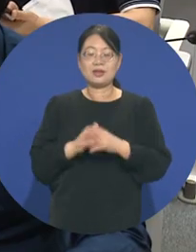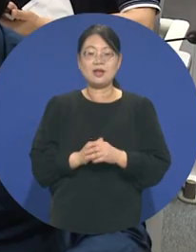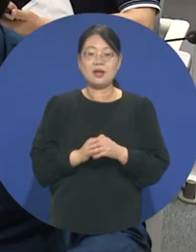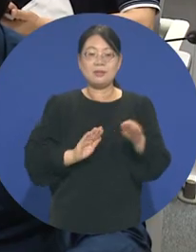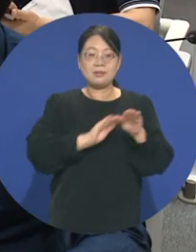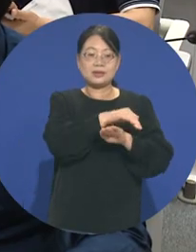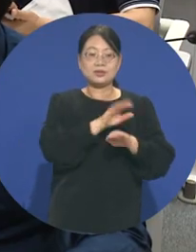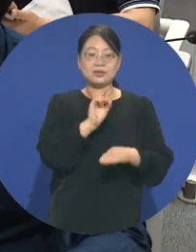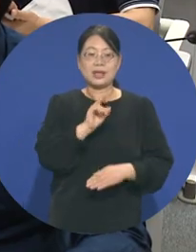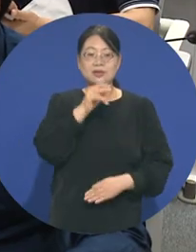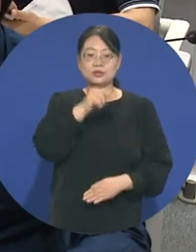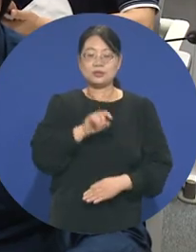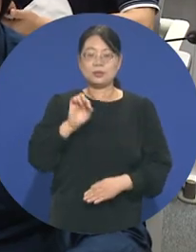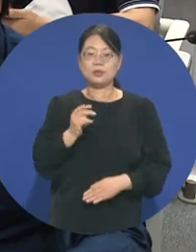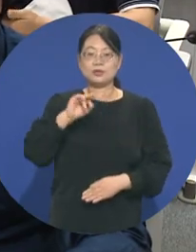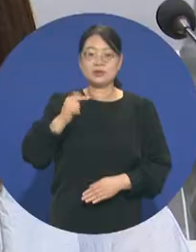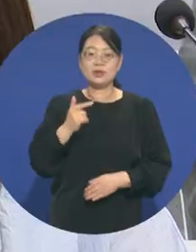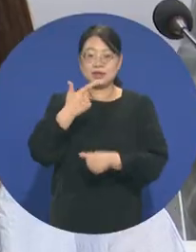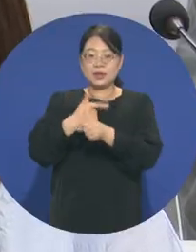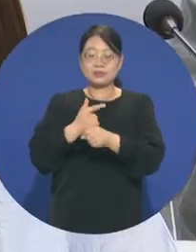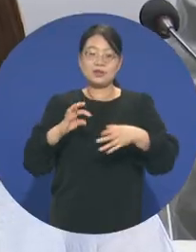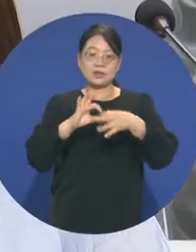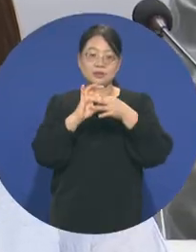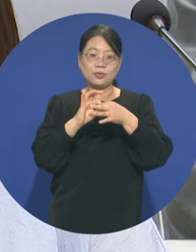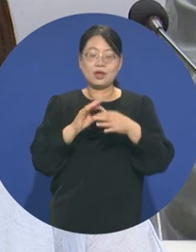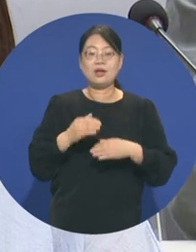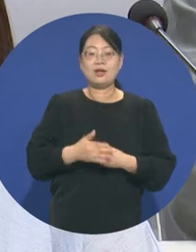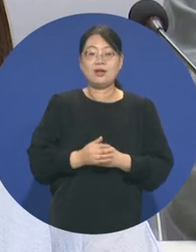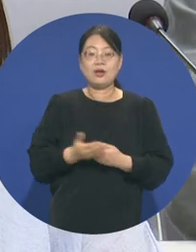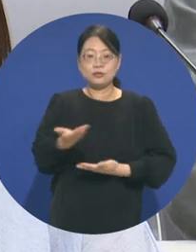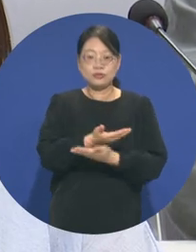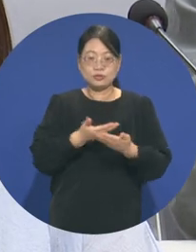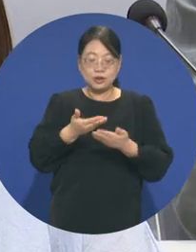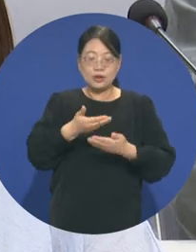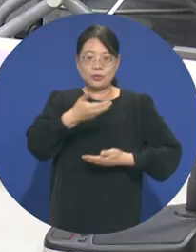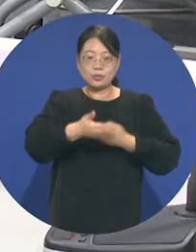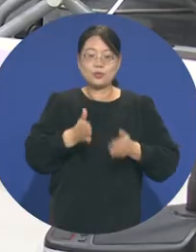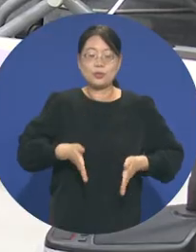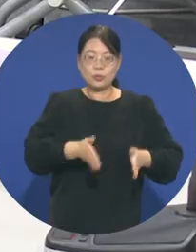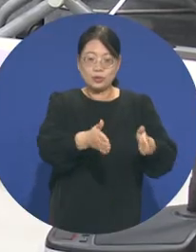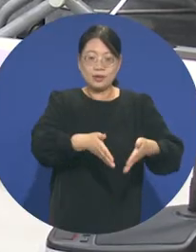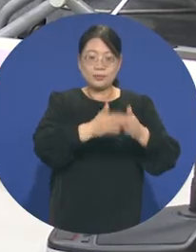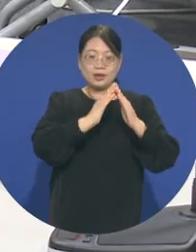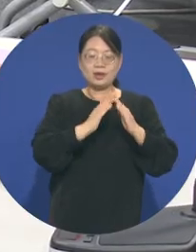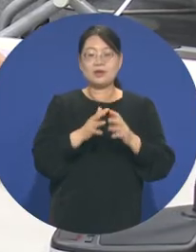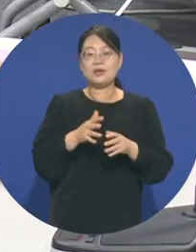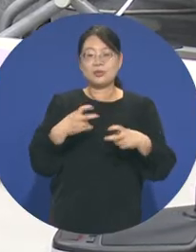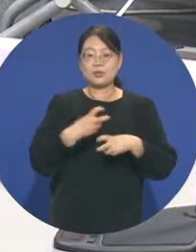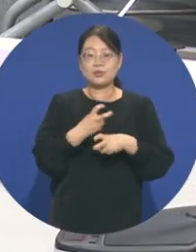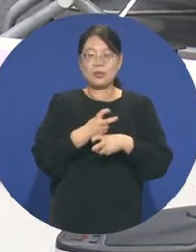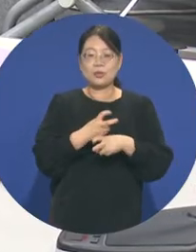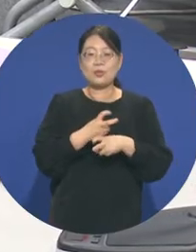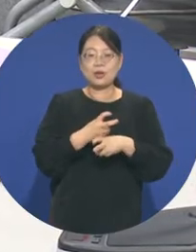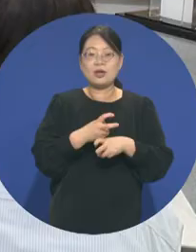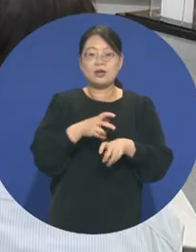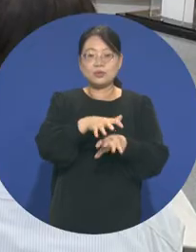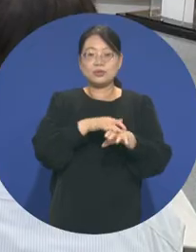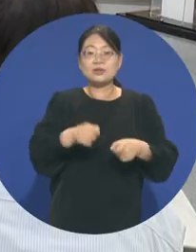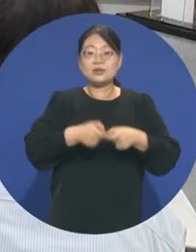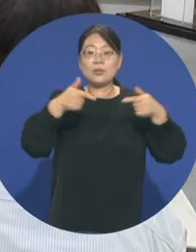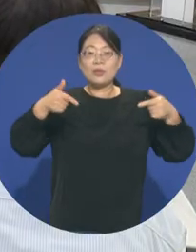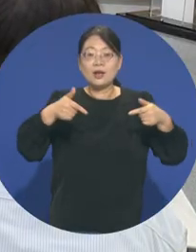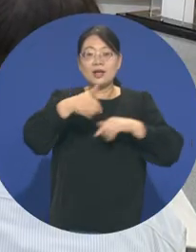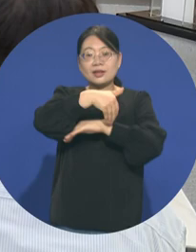특히 파주 양주 포천 남양주를 잇는 순환 고속화도로 건설을 추진하는 등 교통 인프라 개선에도 나설